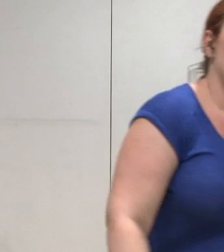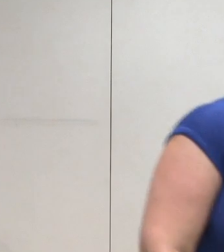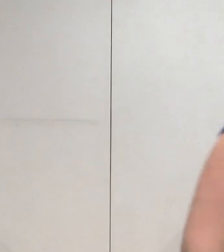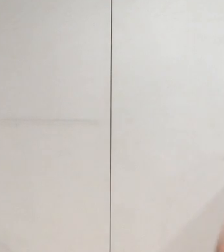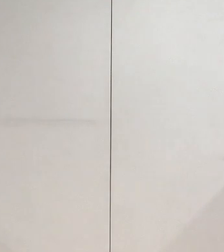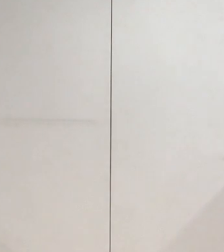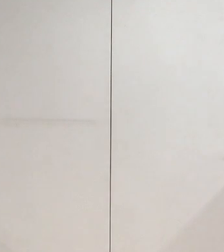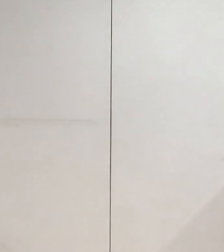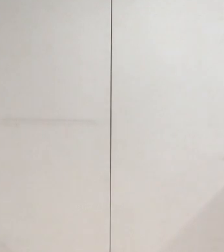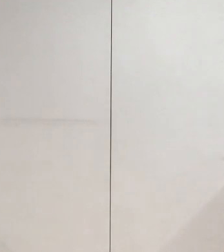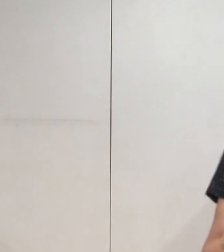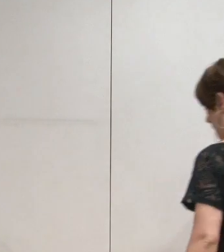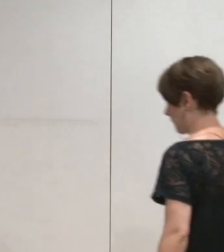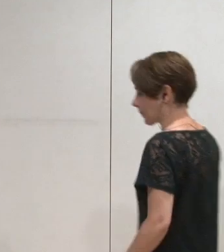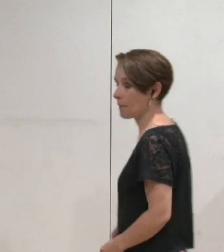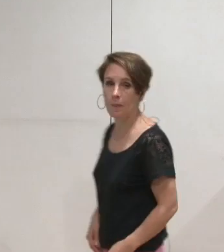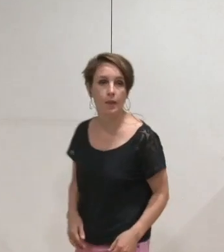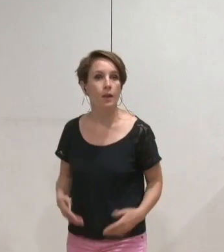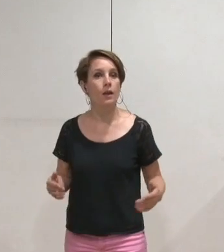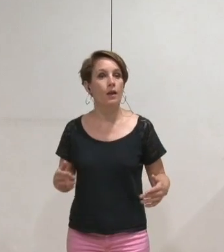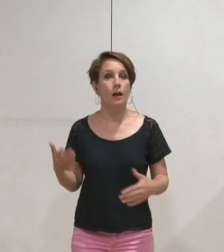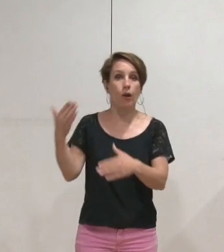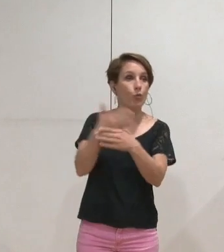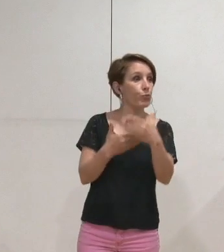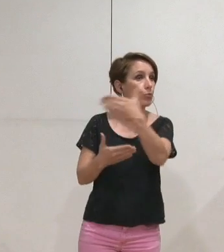prise de parole monsieur chamussi monsieur Breuil